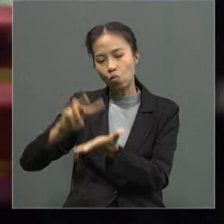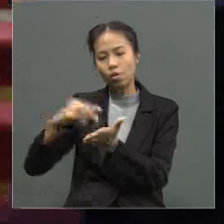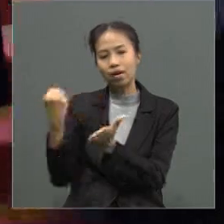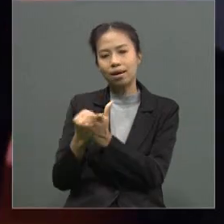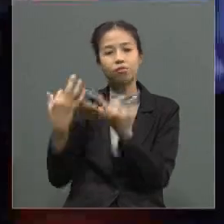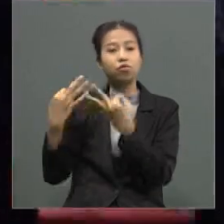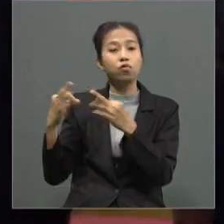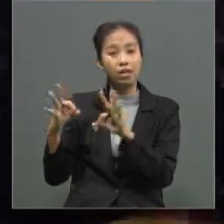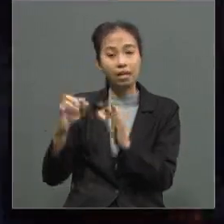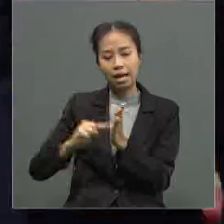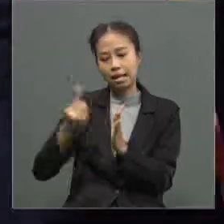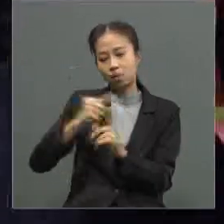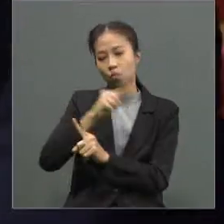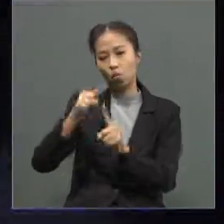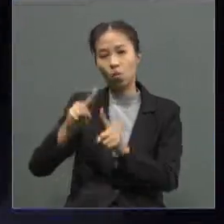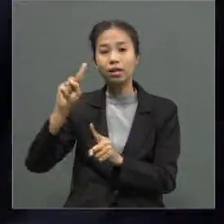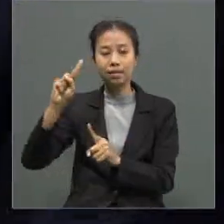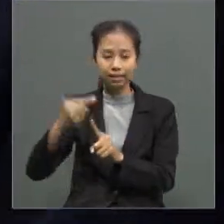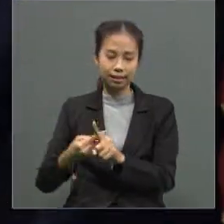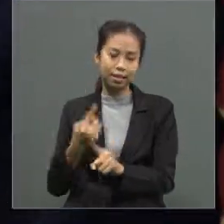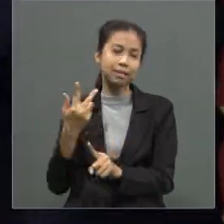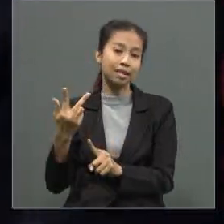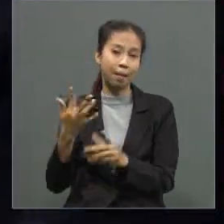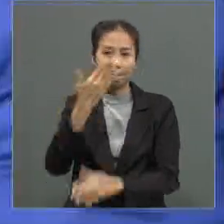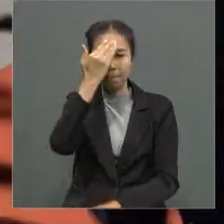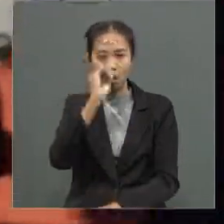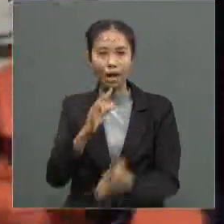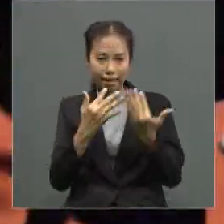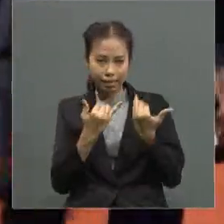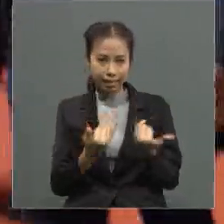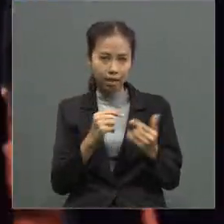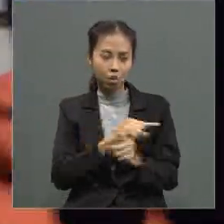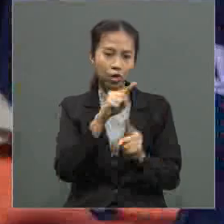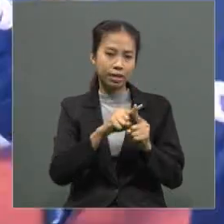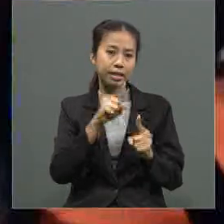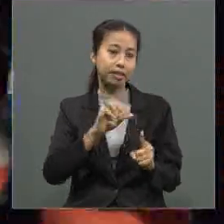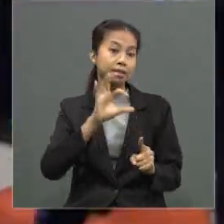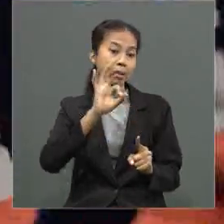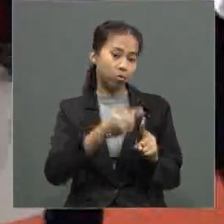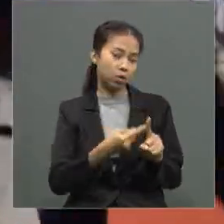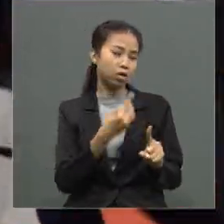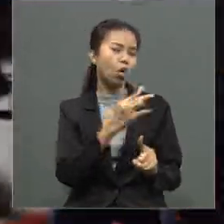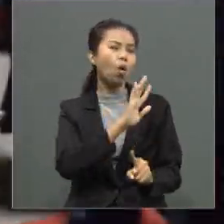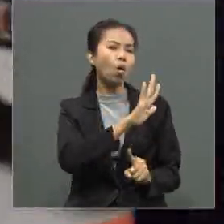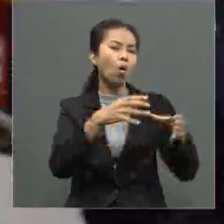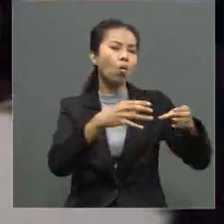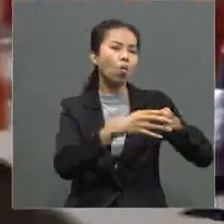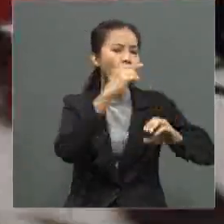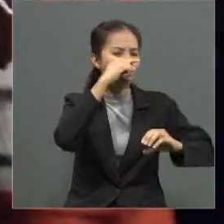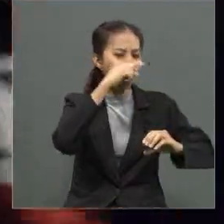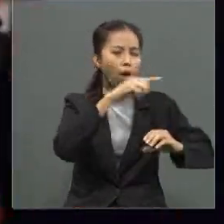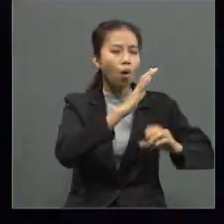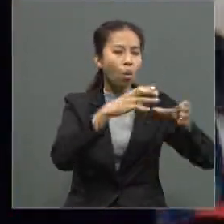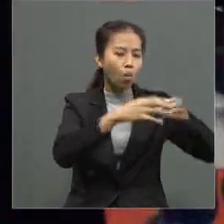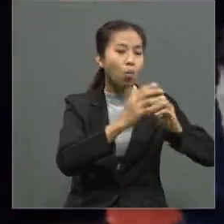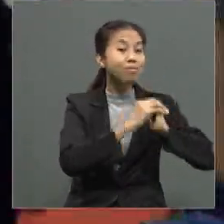หลังสิ้นสุดมาตรการวีซ่าฟรีชั่วคราวให้กับนักท่องเที่ยวจีนในวันที่ 29กุมภาพันธ์2567ครับ